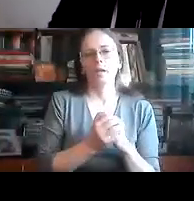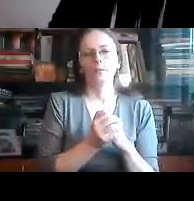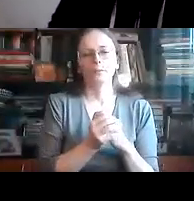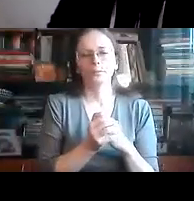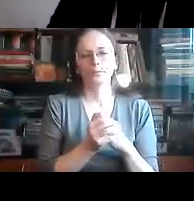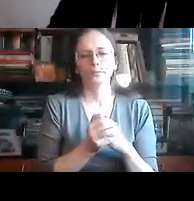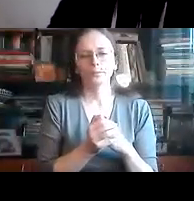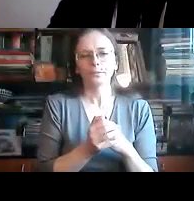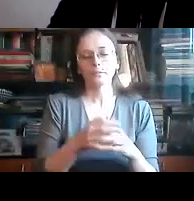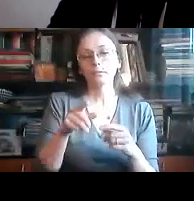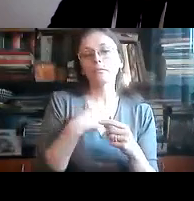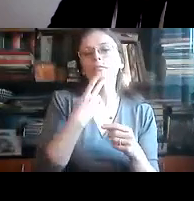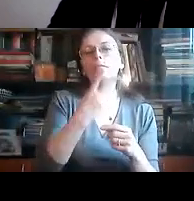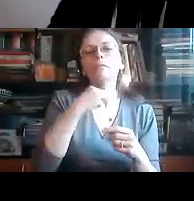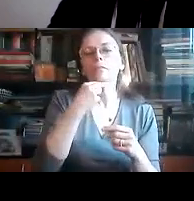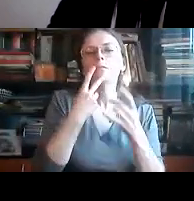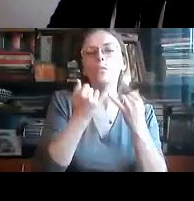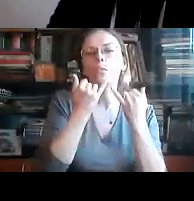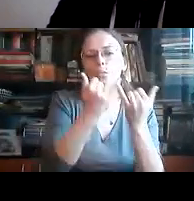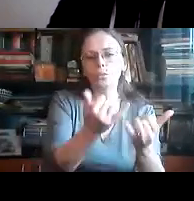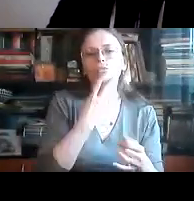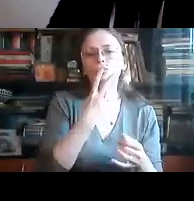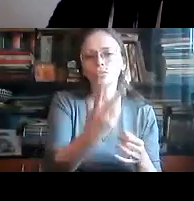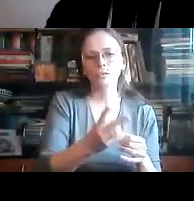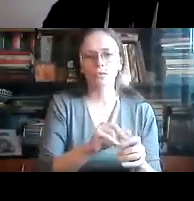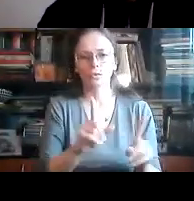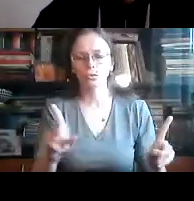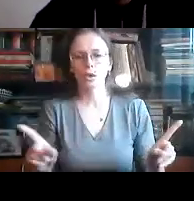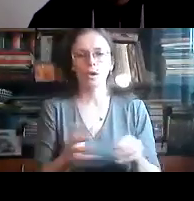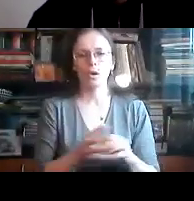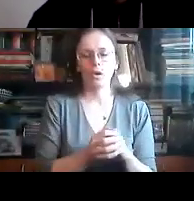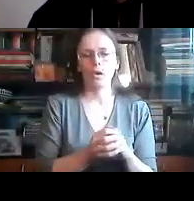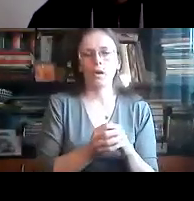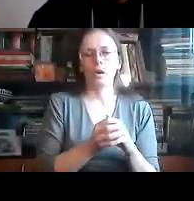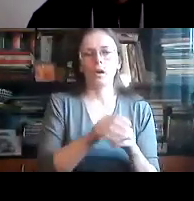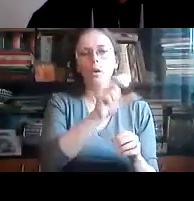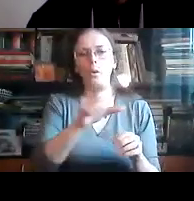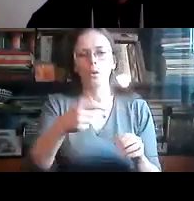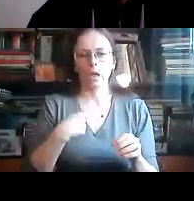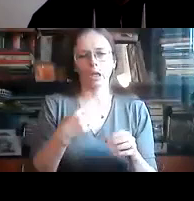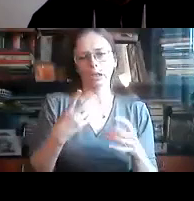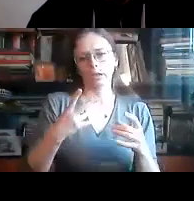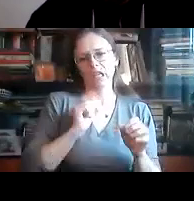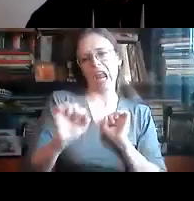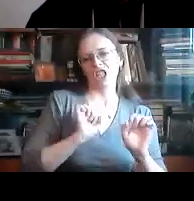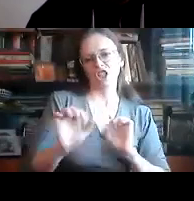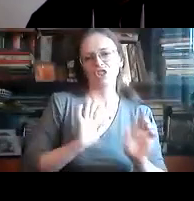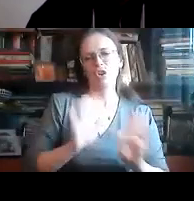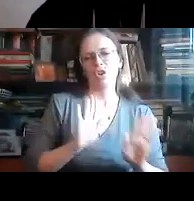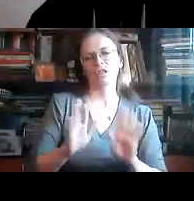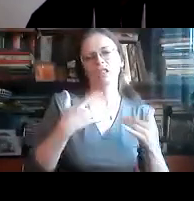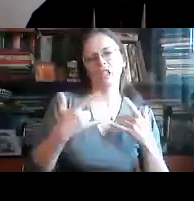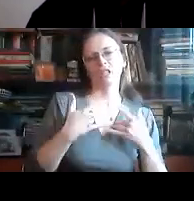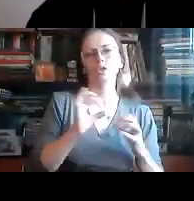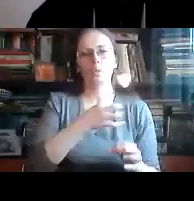и вы тоже, значит, все мы находимся на карантине. Ну, то есть, нет, не все. В Беларуси,